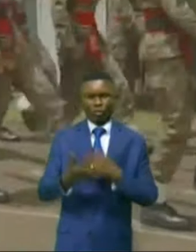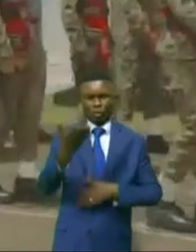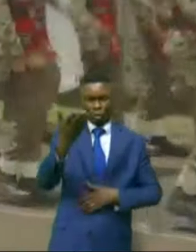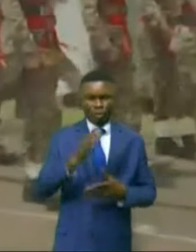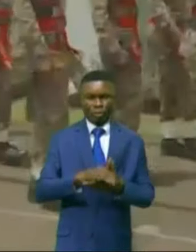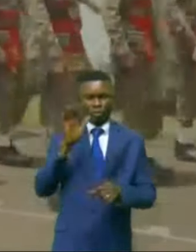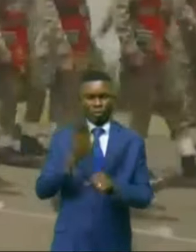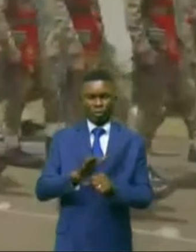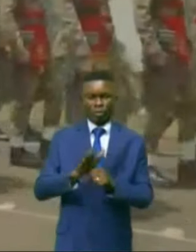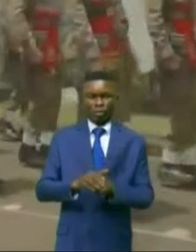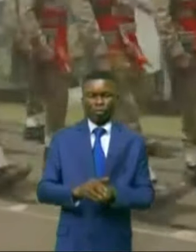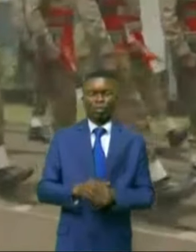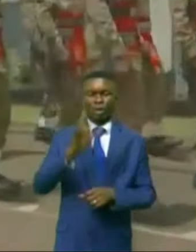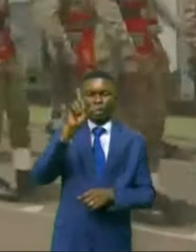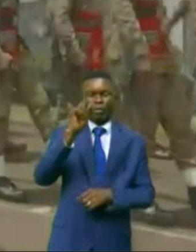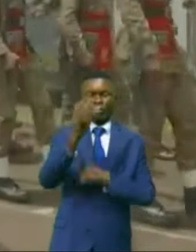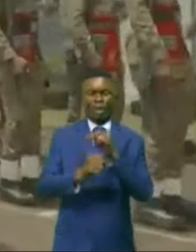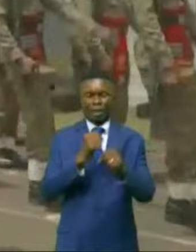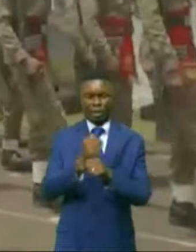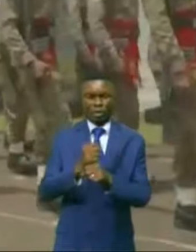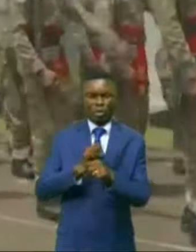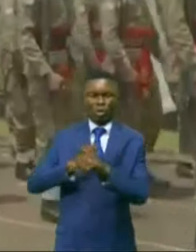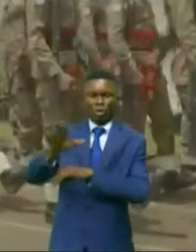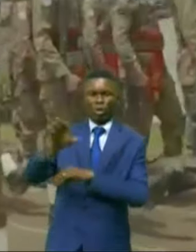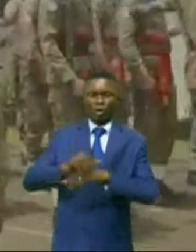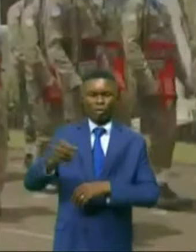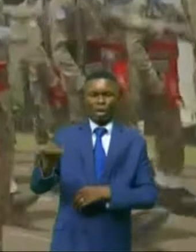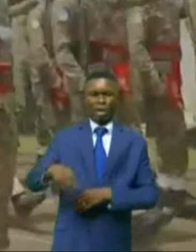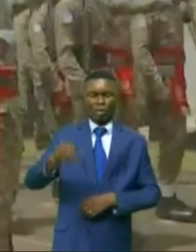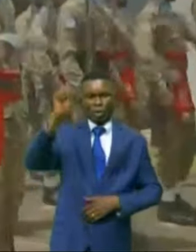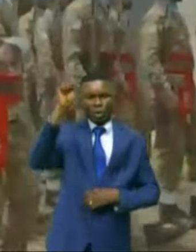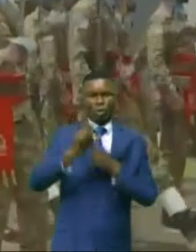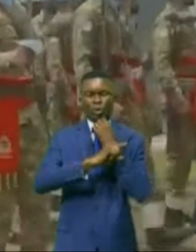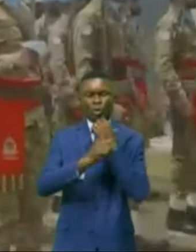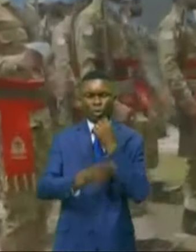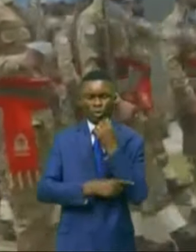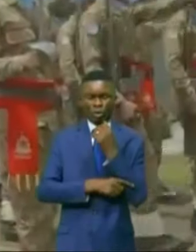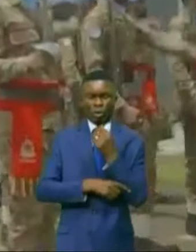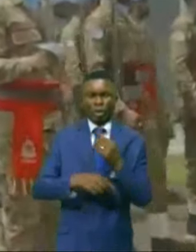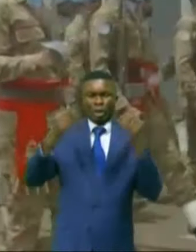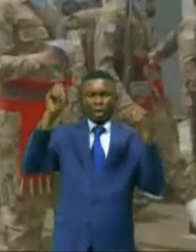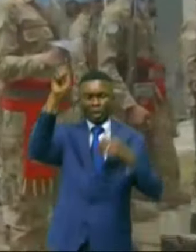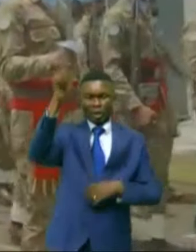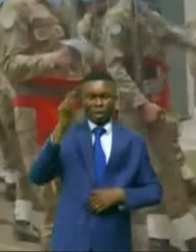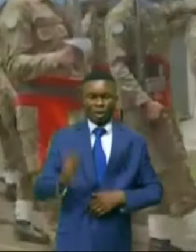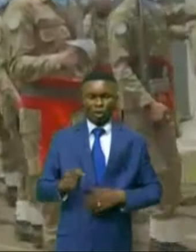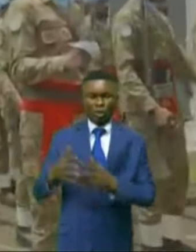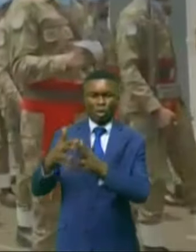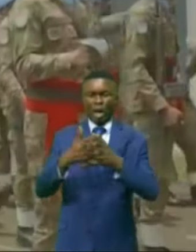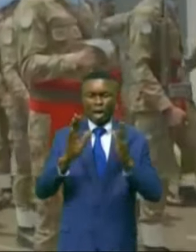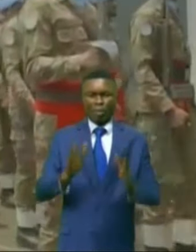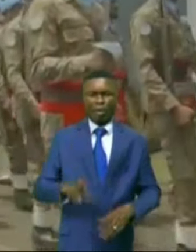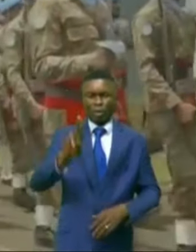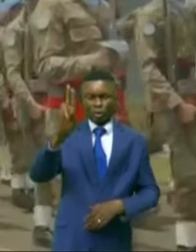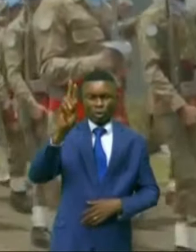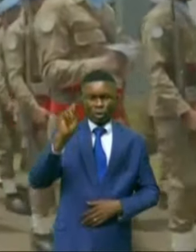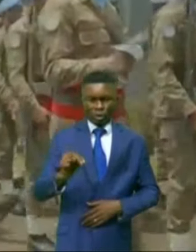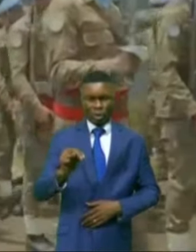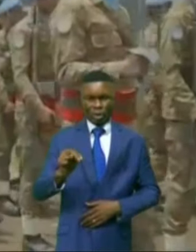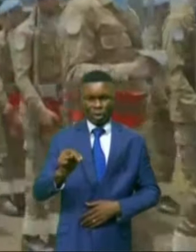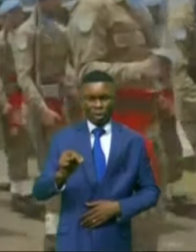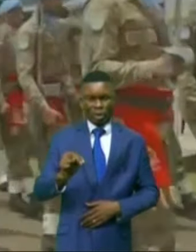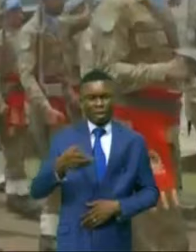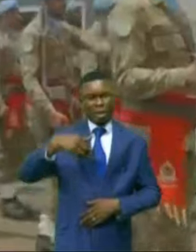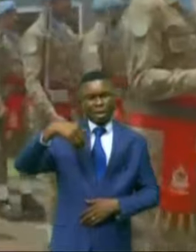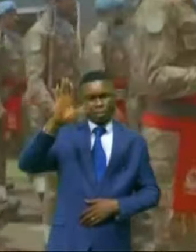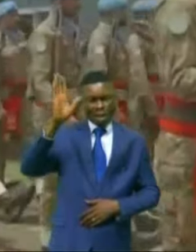Après plus de deux décennies de déploiement dans la province du Sud Kivu, le casque bleu du contingent pakistanais de la MONUSCO quitte